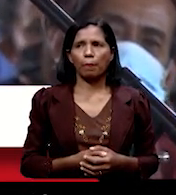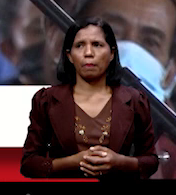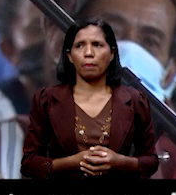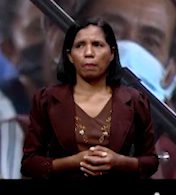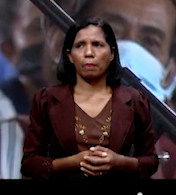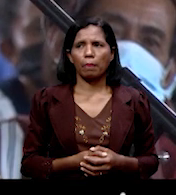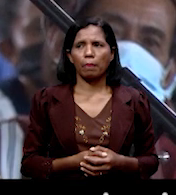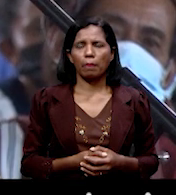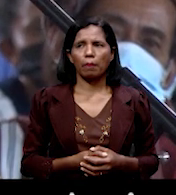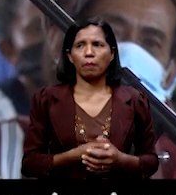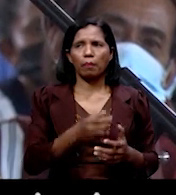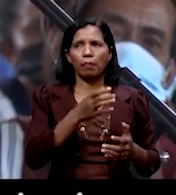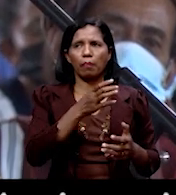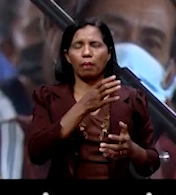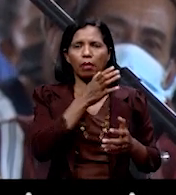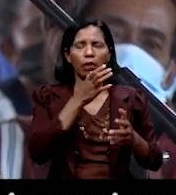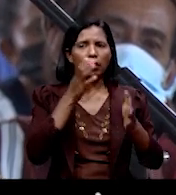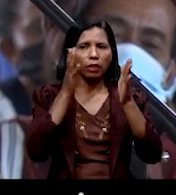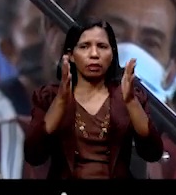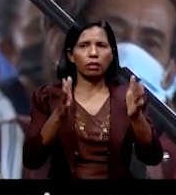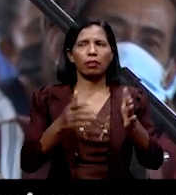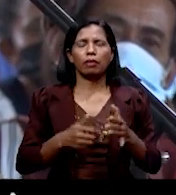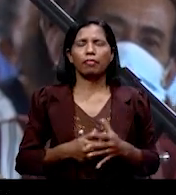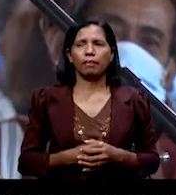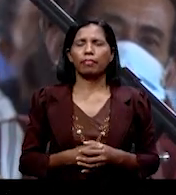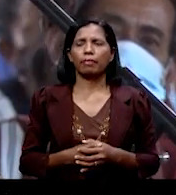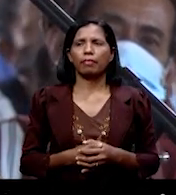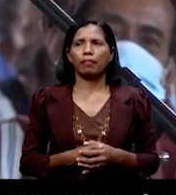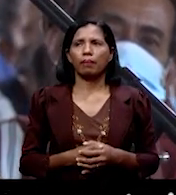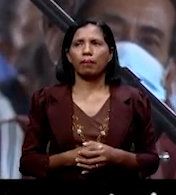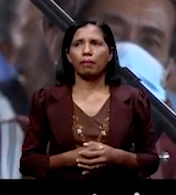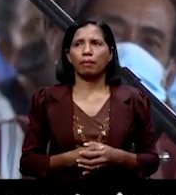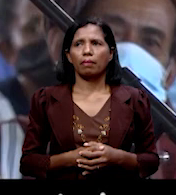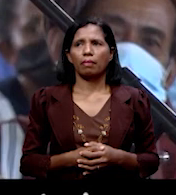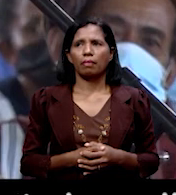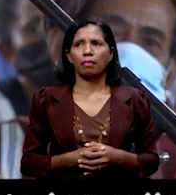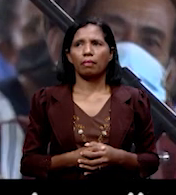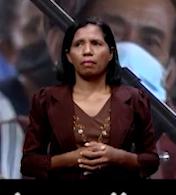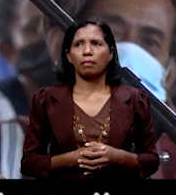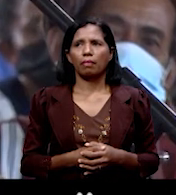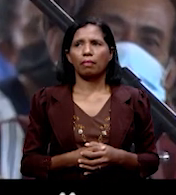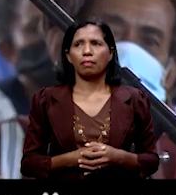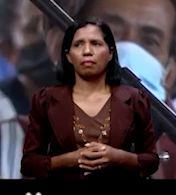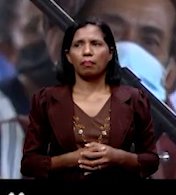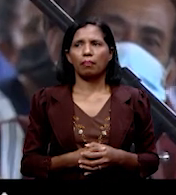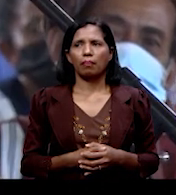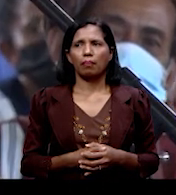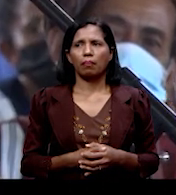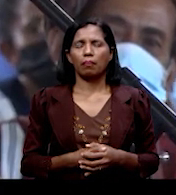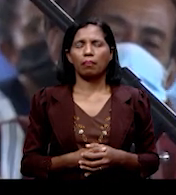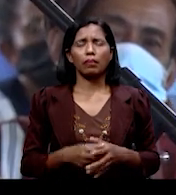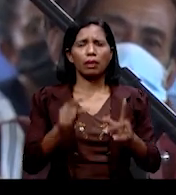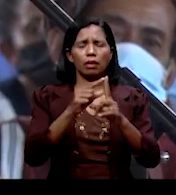agricultura abre saída e ele sempre o telefone da obriga